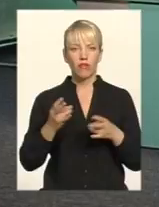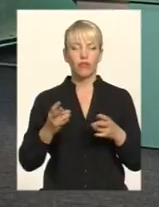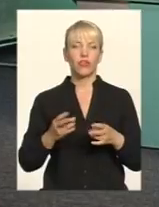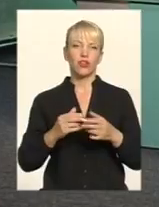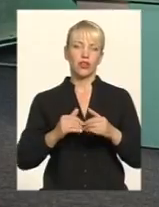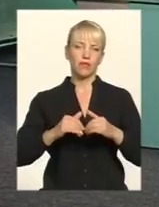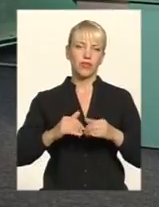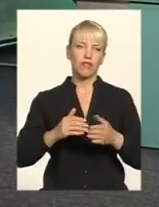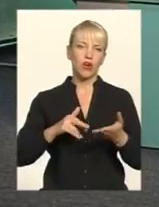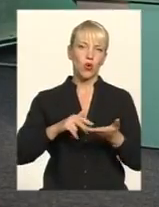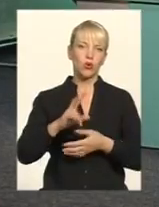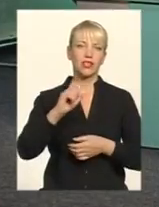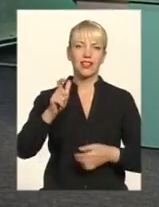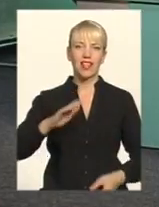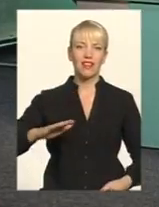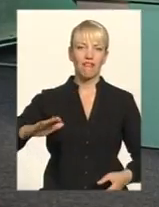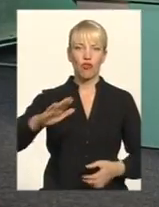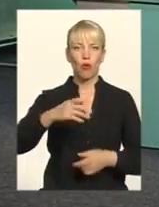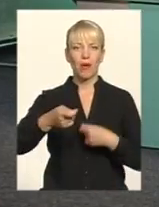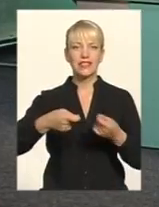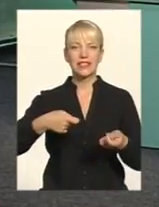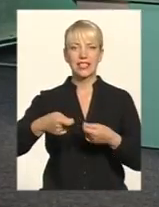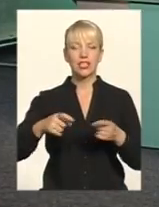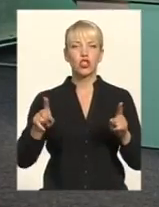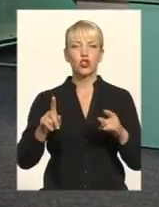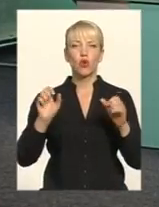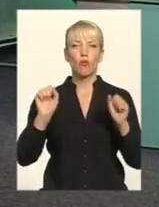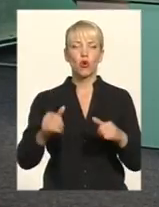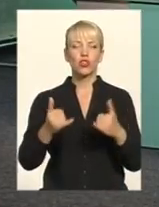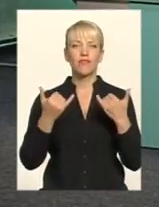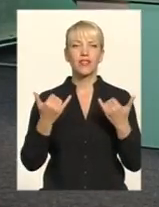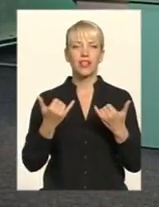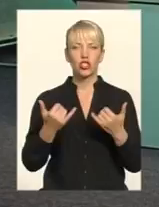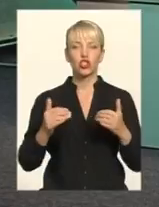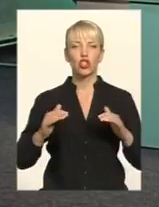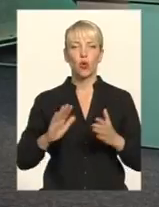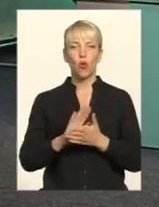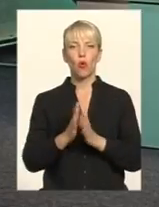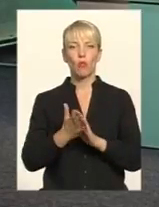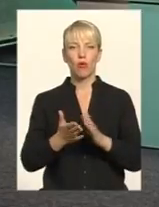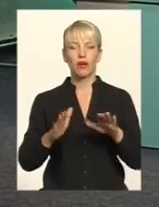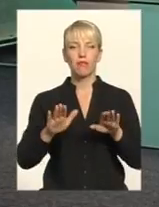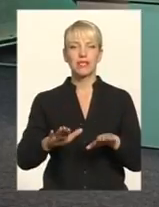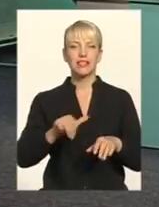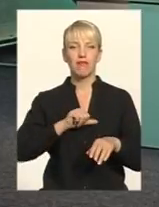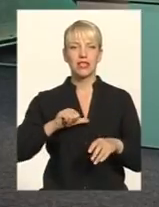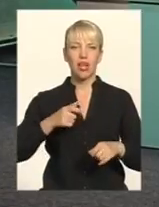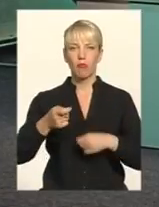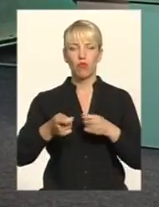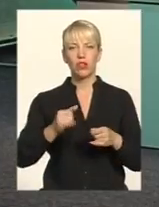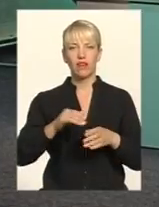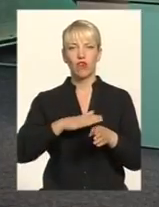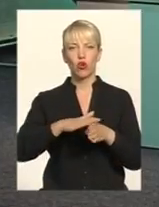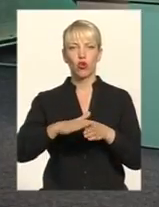виходити на європейські, в світові ринки. Що може в нинішніх умовах зробити місцеве самоврядування і виконавча